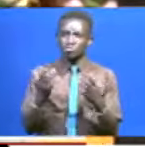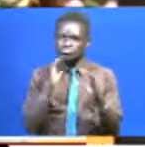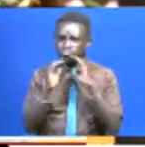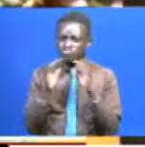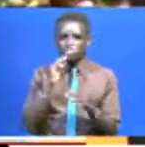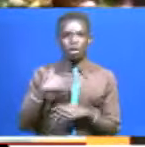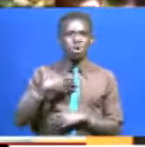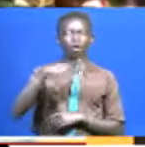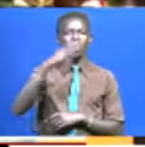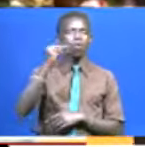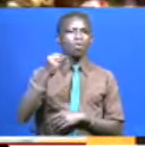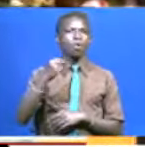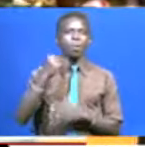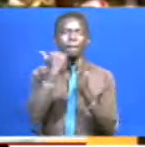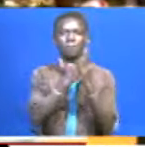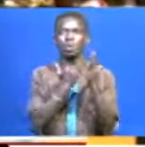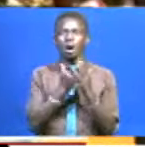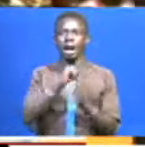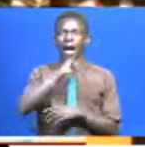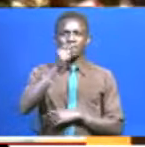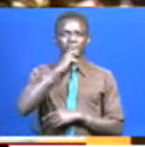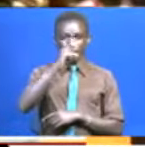Nikamkuta kwa barabara wanaongea na wengine.